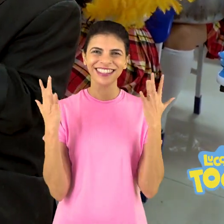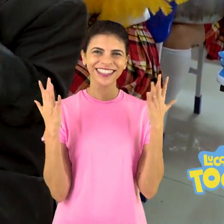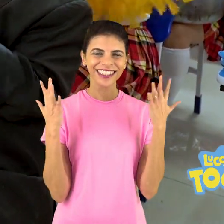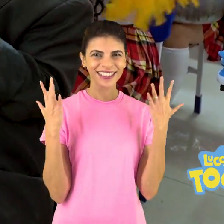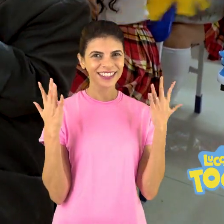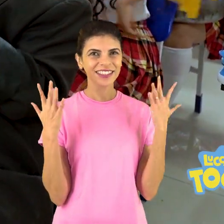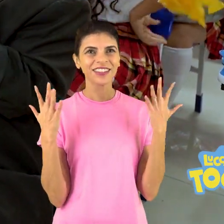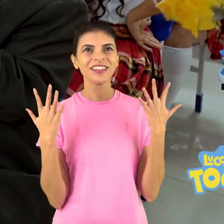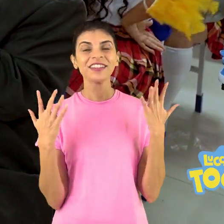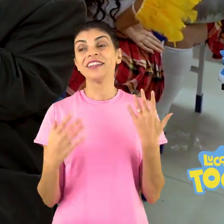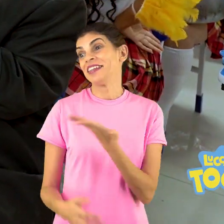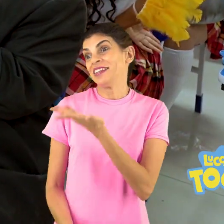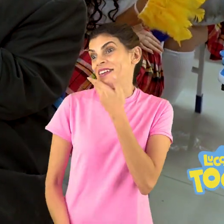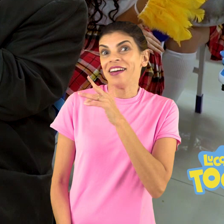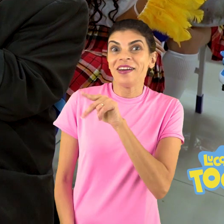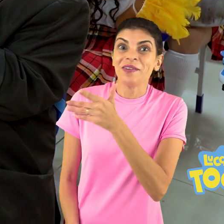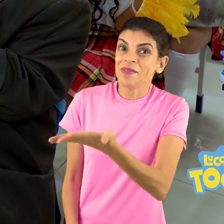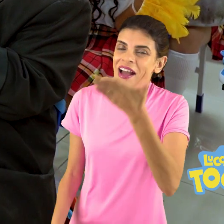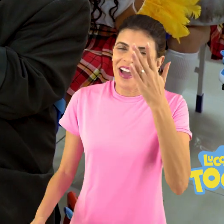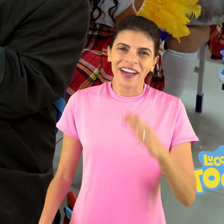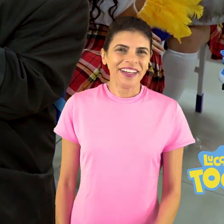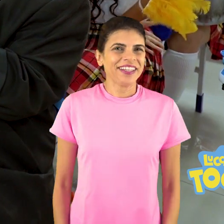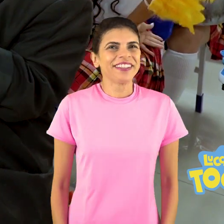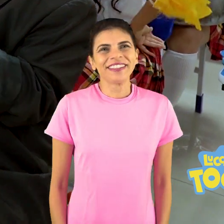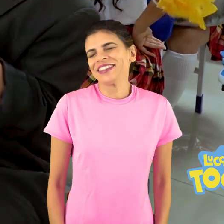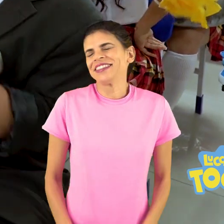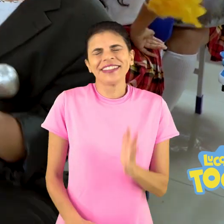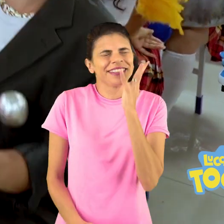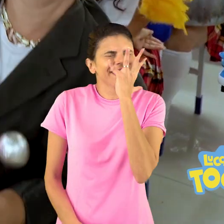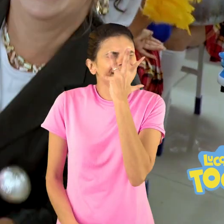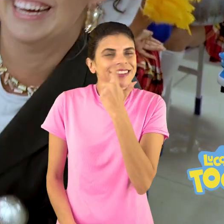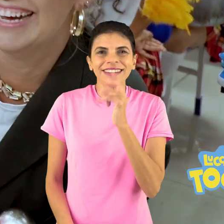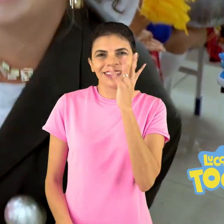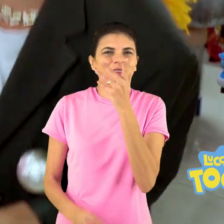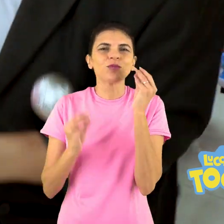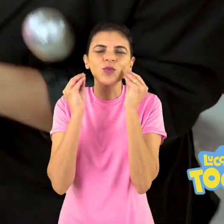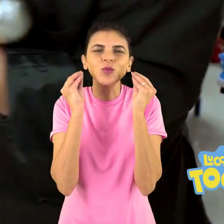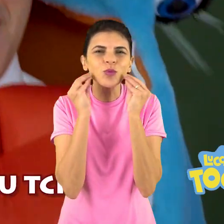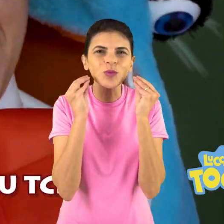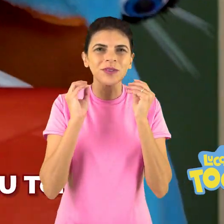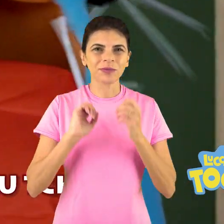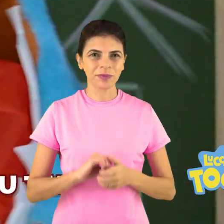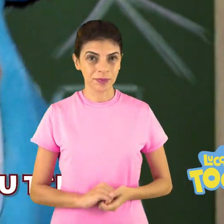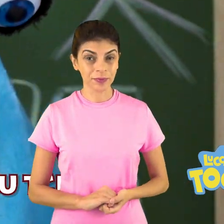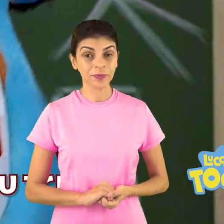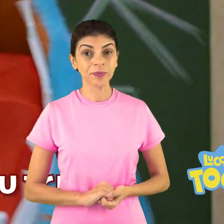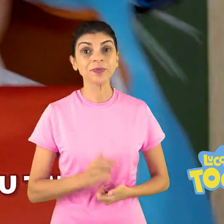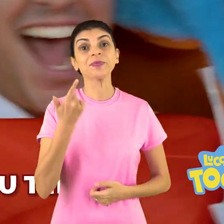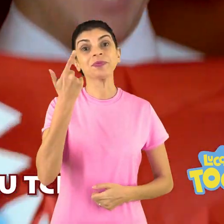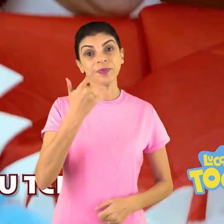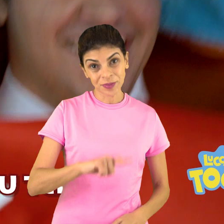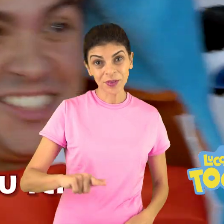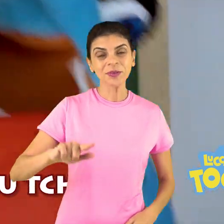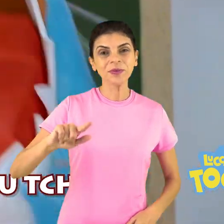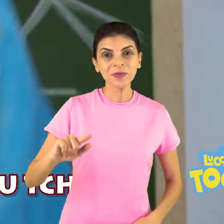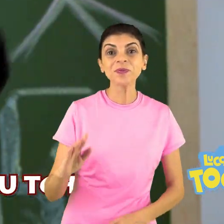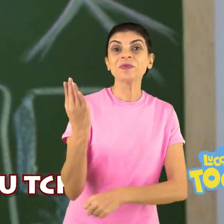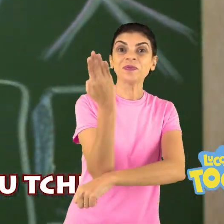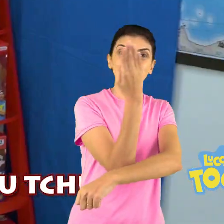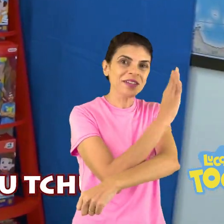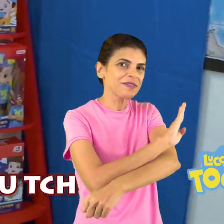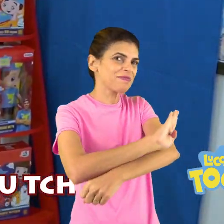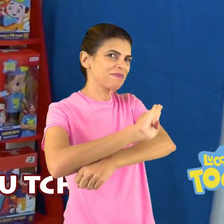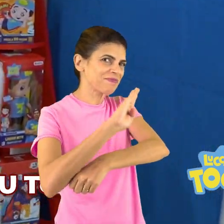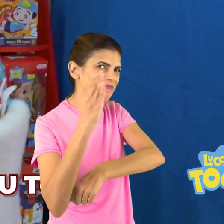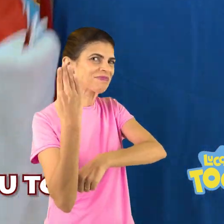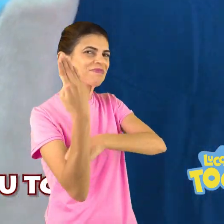Esse é o meu irmão! Lindo! Mua, mua, mua, mua. Baby shark,